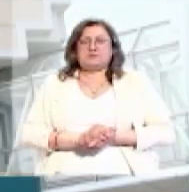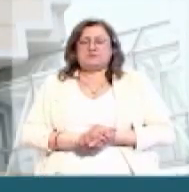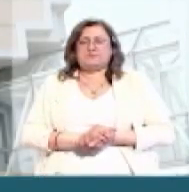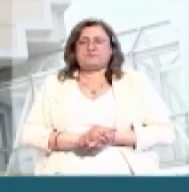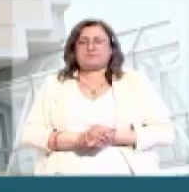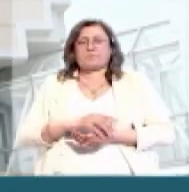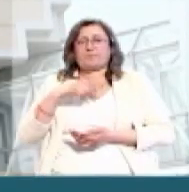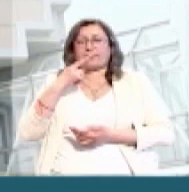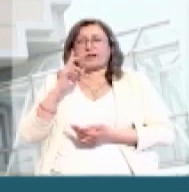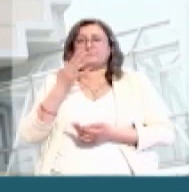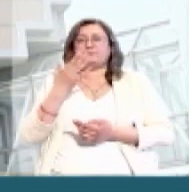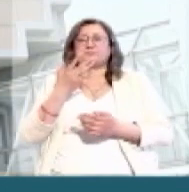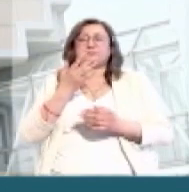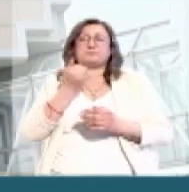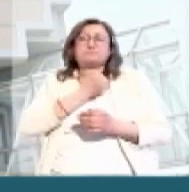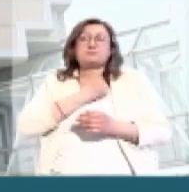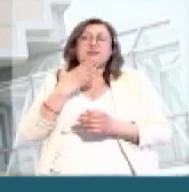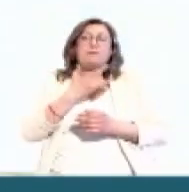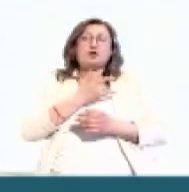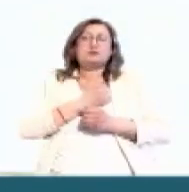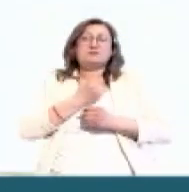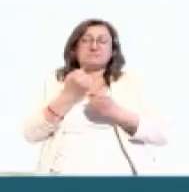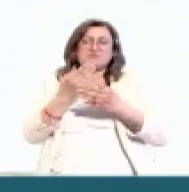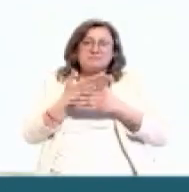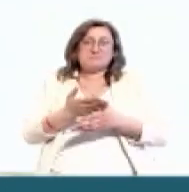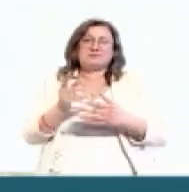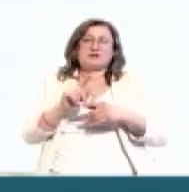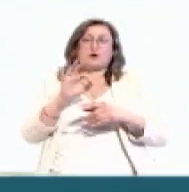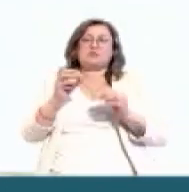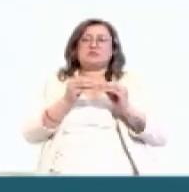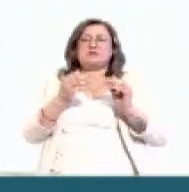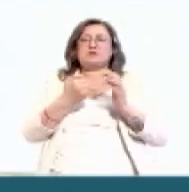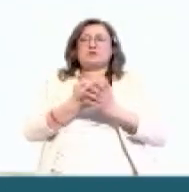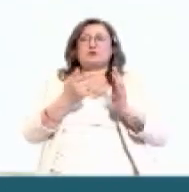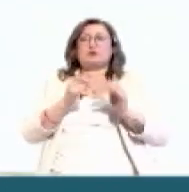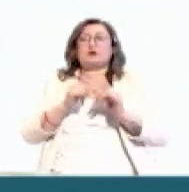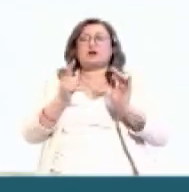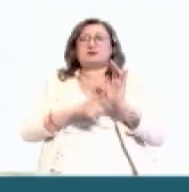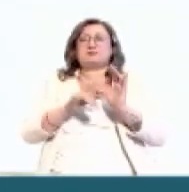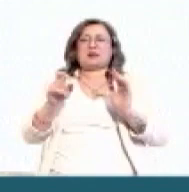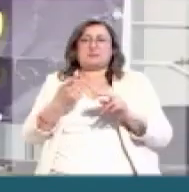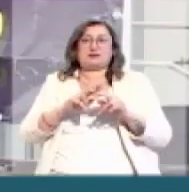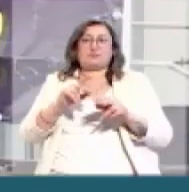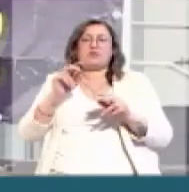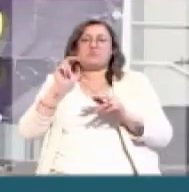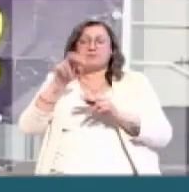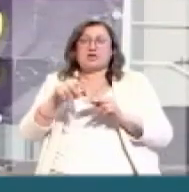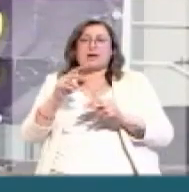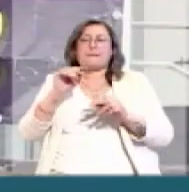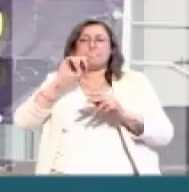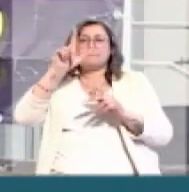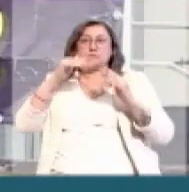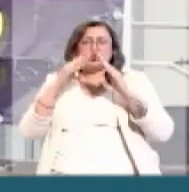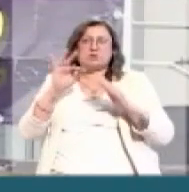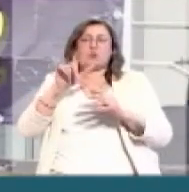Ораза айында жасалған қайырымдылық 10-нан 700 есеге дейін еселенеді деседі. Сол үшін де мешіт жамағаты және жанашыр жандар қасиетті айдың